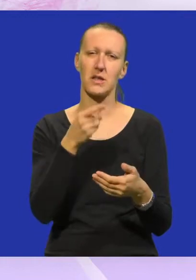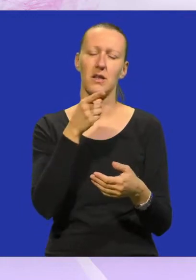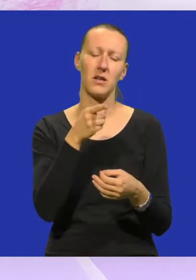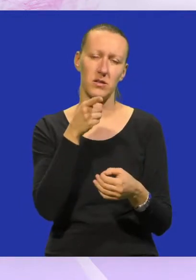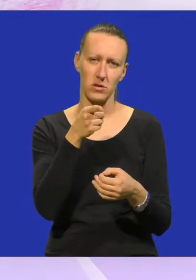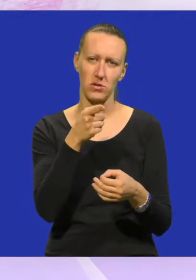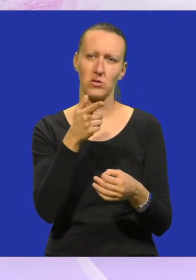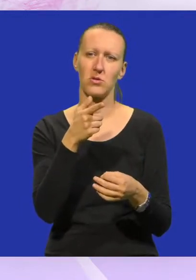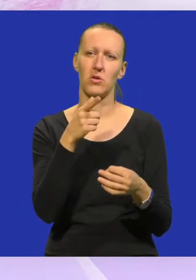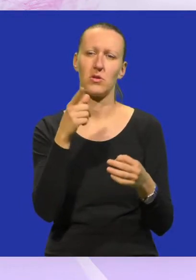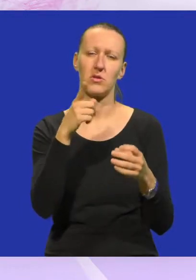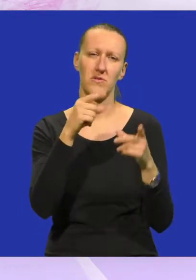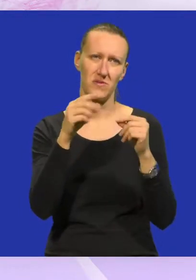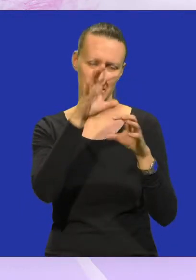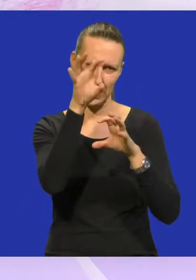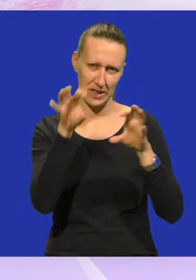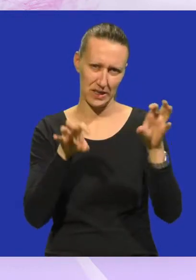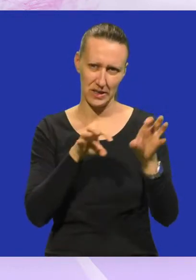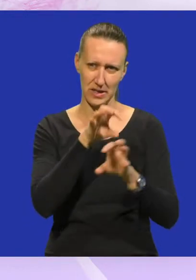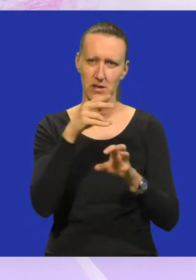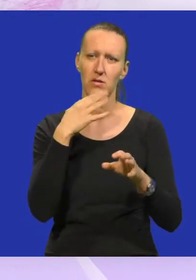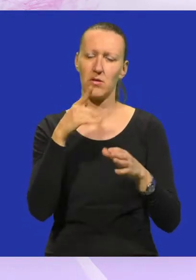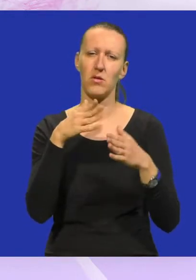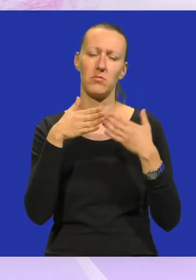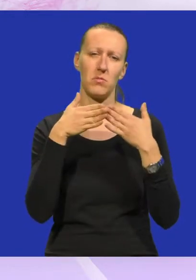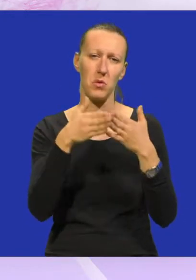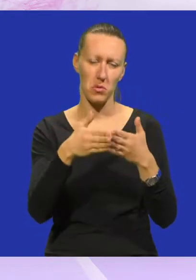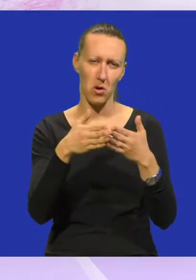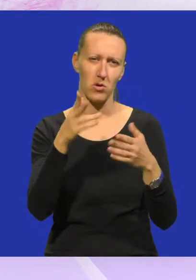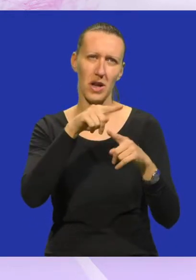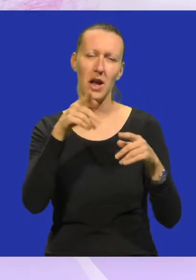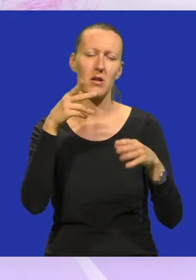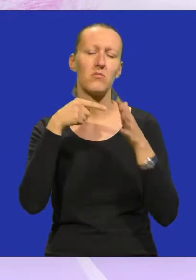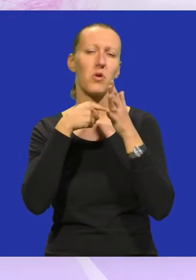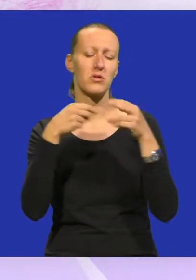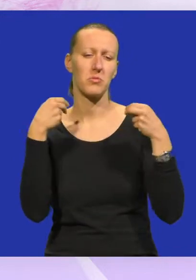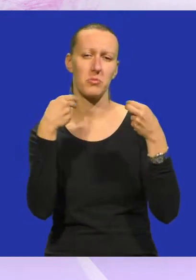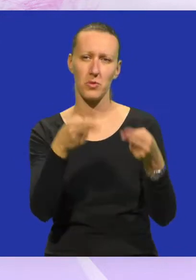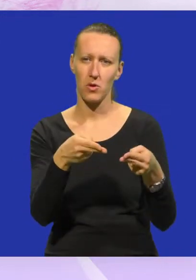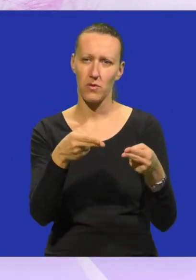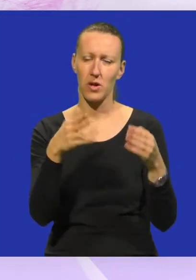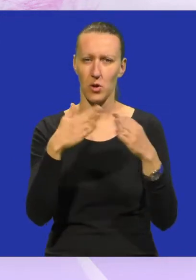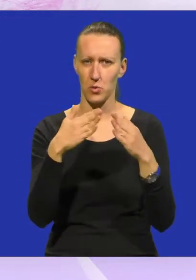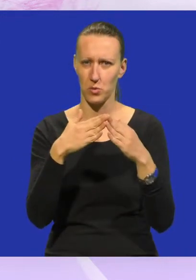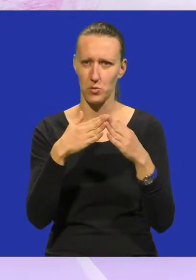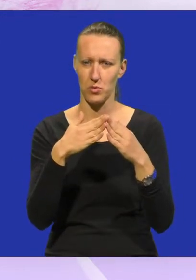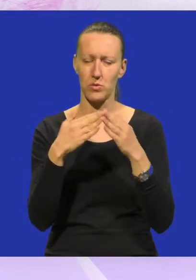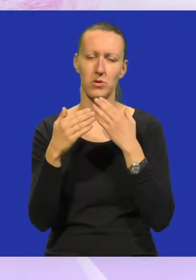to sazvježđe koje je mornarima nekada pokazirao povratak kući